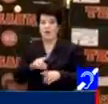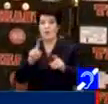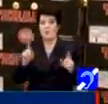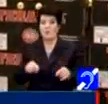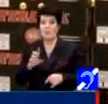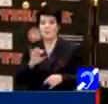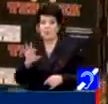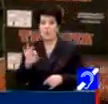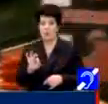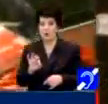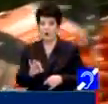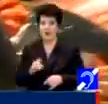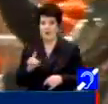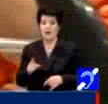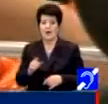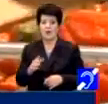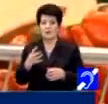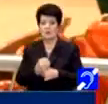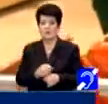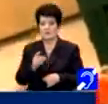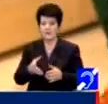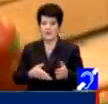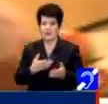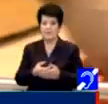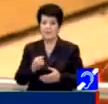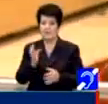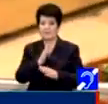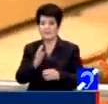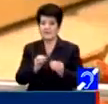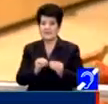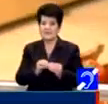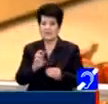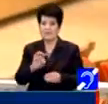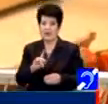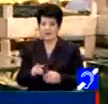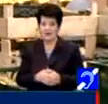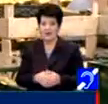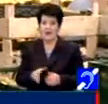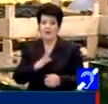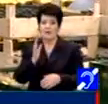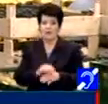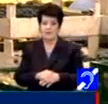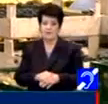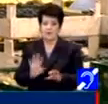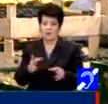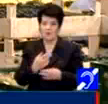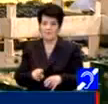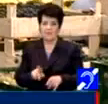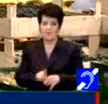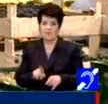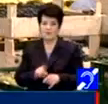unele biodegradabile, scutite de la plată. Totuși au impus o ecotaxă de 10 bani. Am vrut să le sesizăm faptul că nu au nevoie de aceste